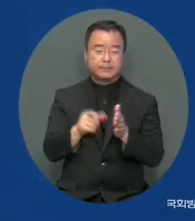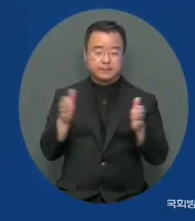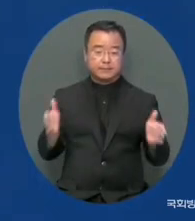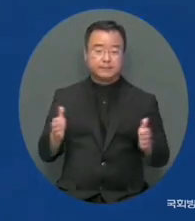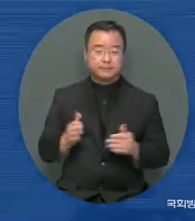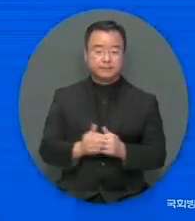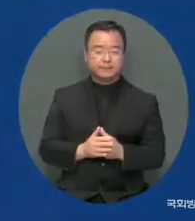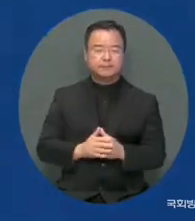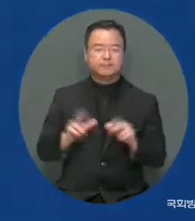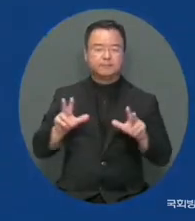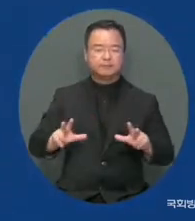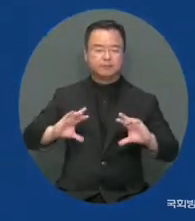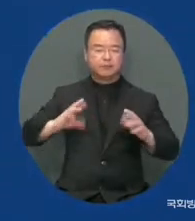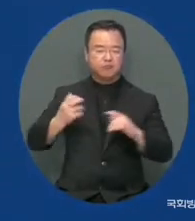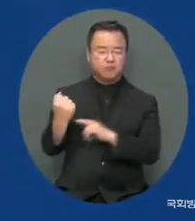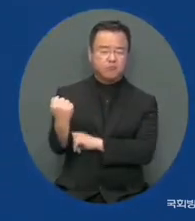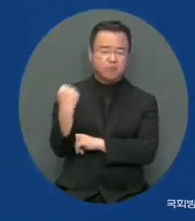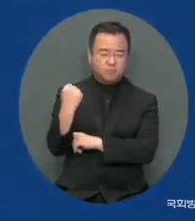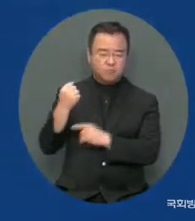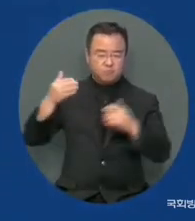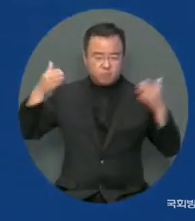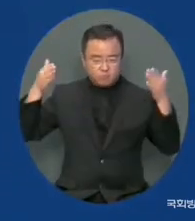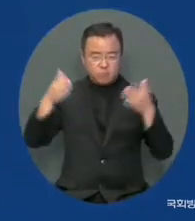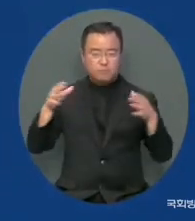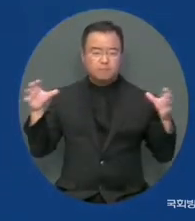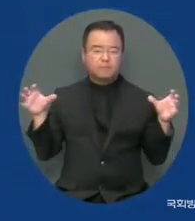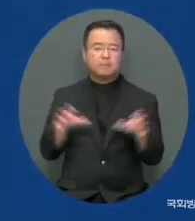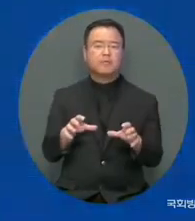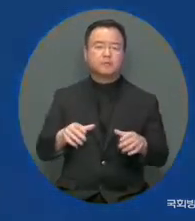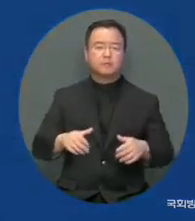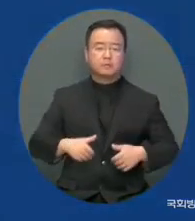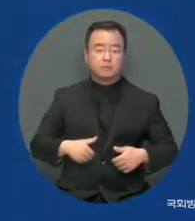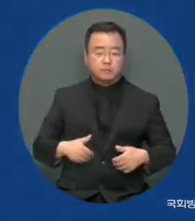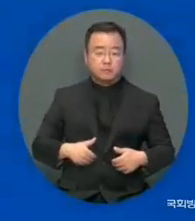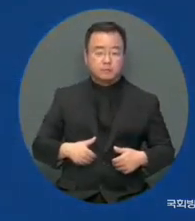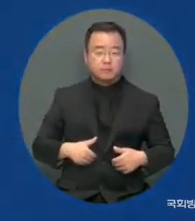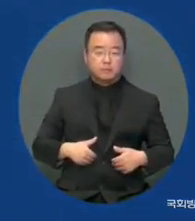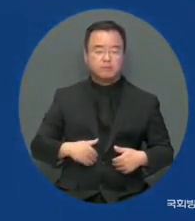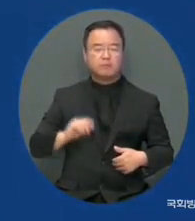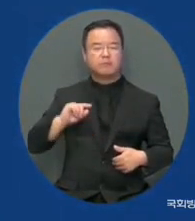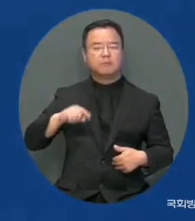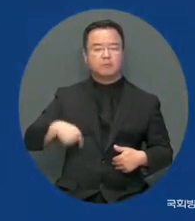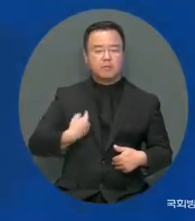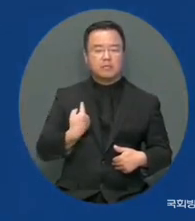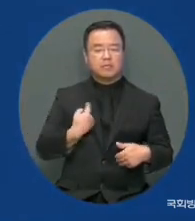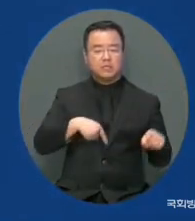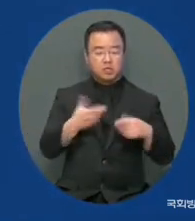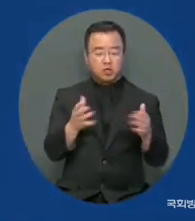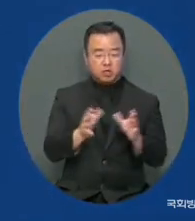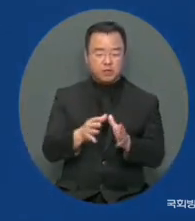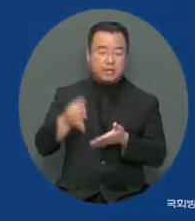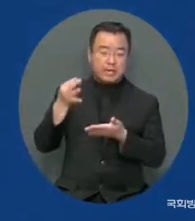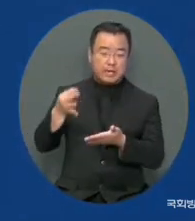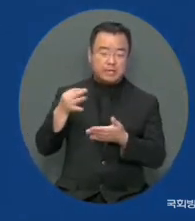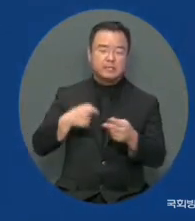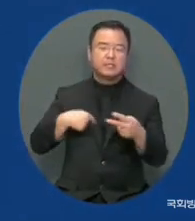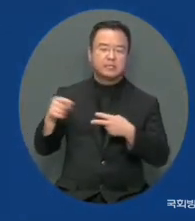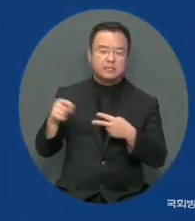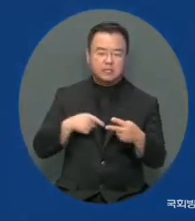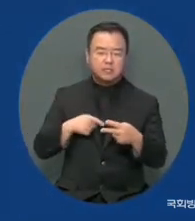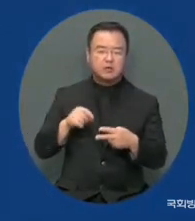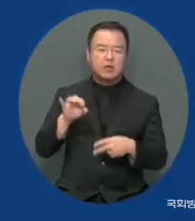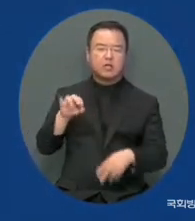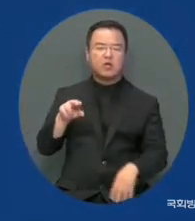지금은 국력을 집중할 때입니다. 소속 정당의 가치와 이해, 여와